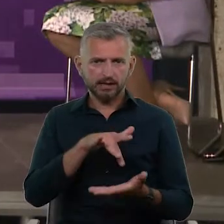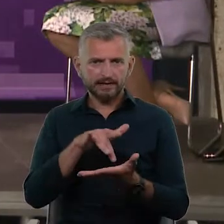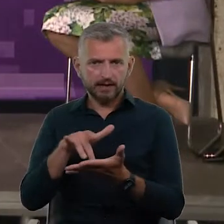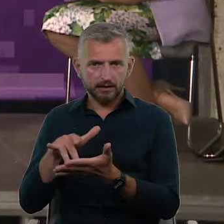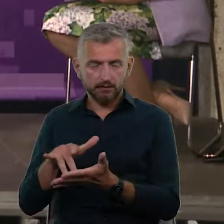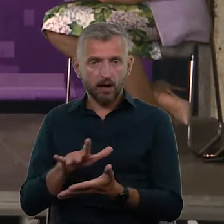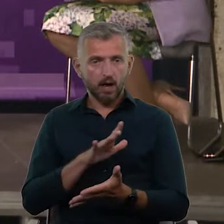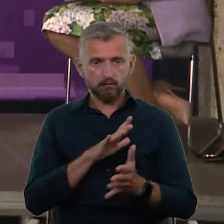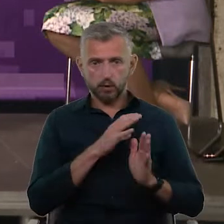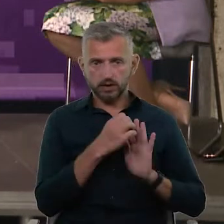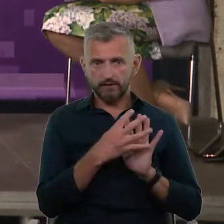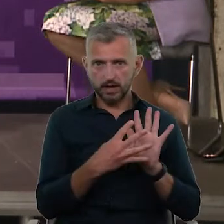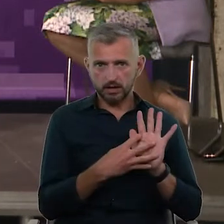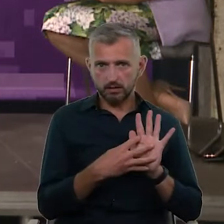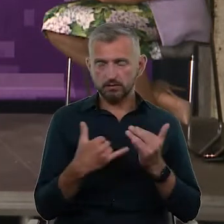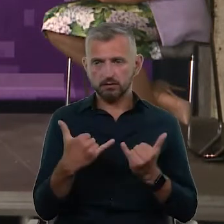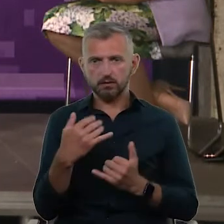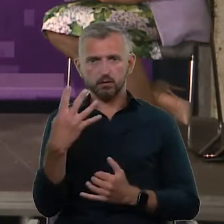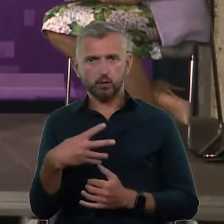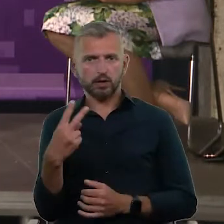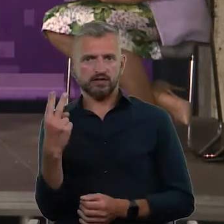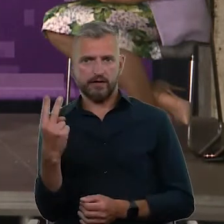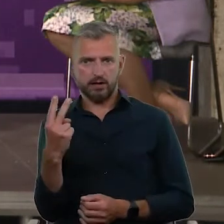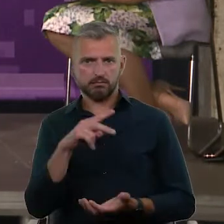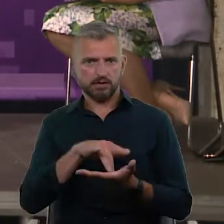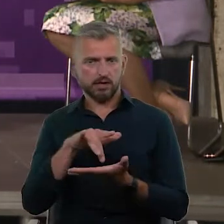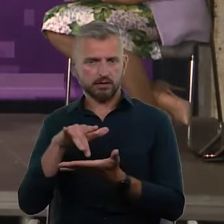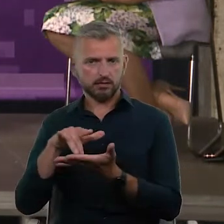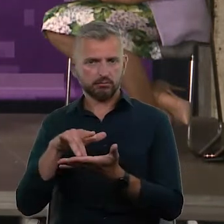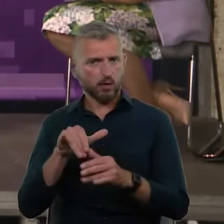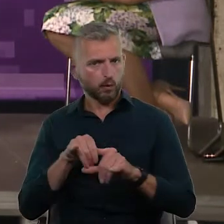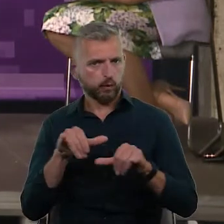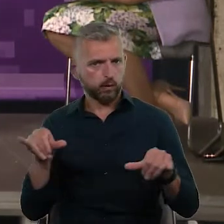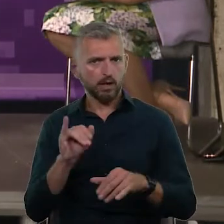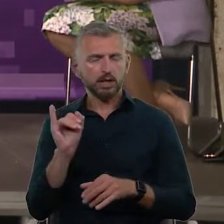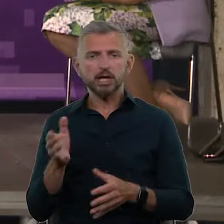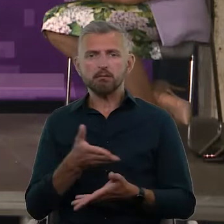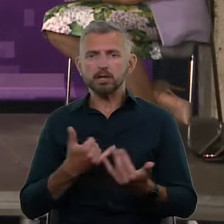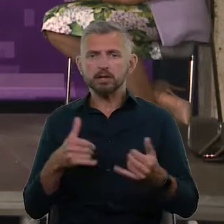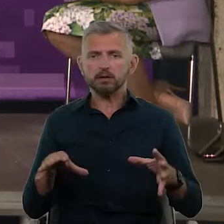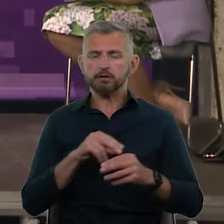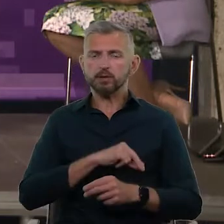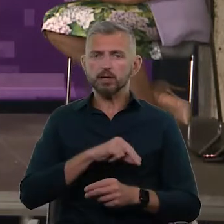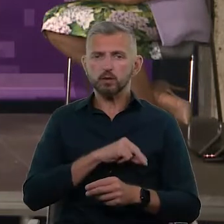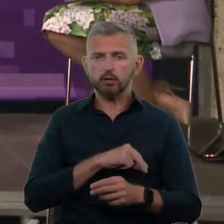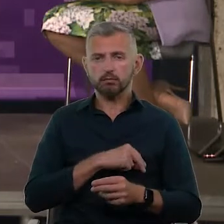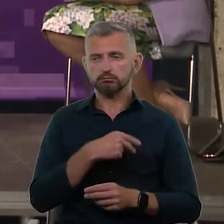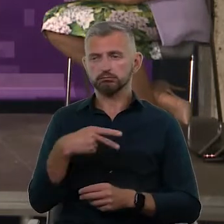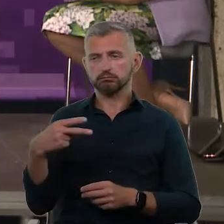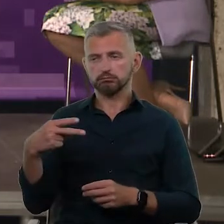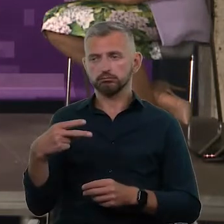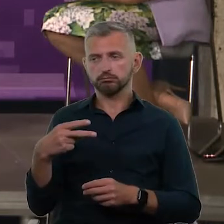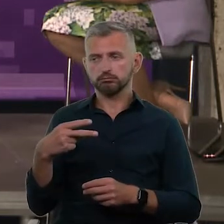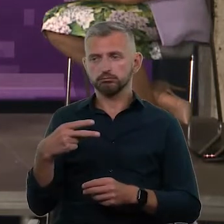від 19 до 42 центрів ми працюємо. І ми зараз співпрацюємо десь орієнтовно